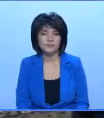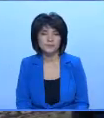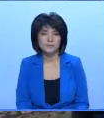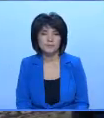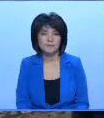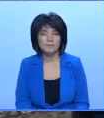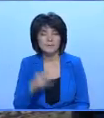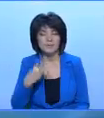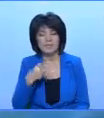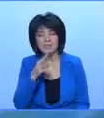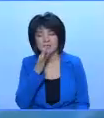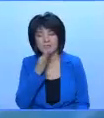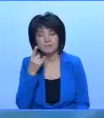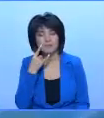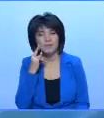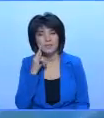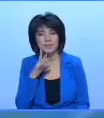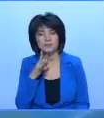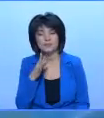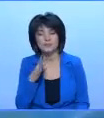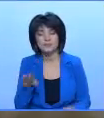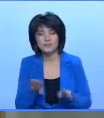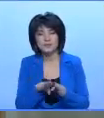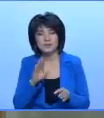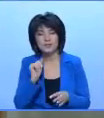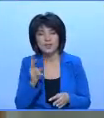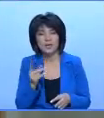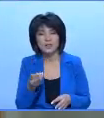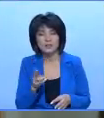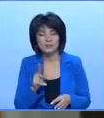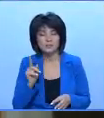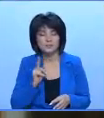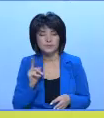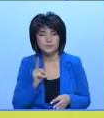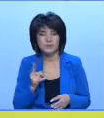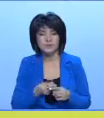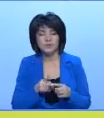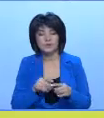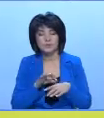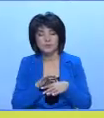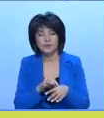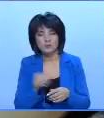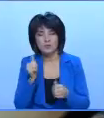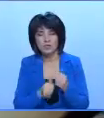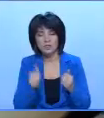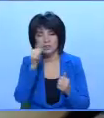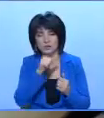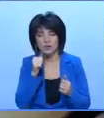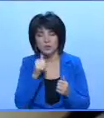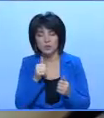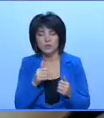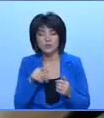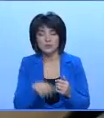30-тан астам павлодарлық еріктілер апта сайын осындай акциялар өткізіп келеді. Мұнда олар қолөнер, актерлық шеберлік бойынша әртүрлі шеберлік